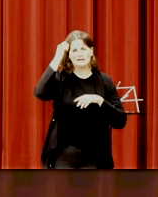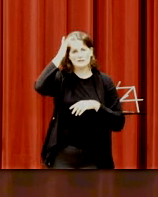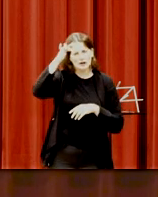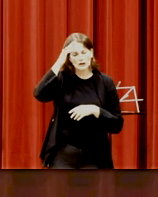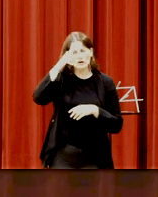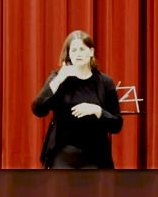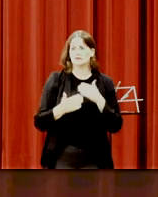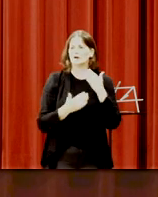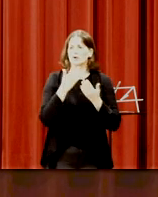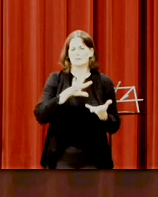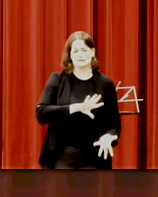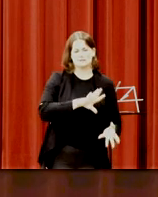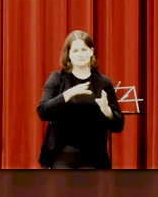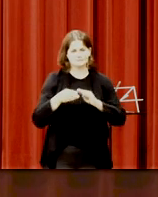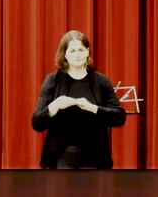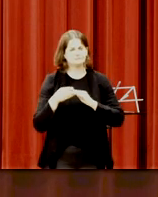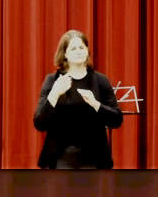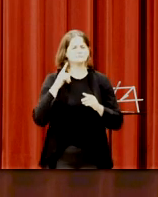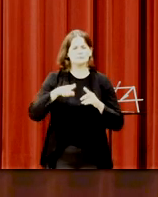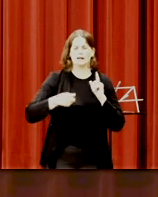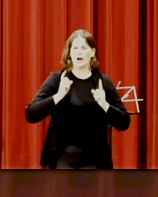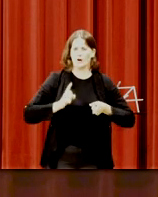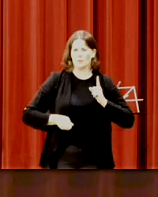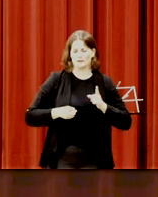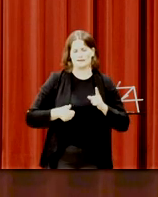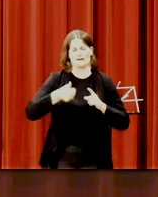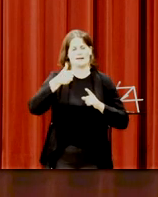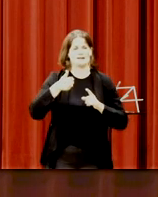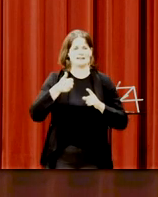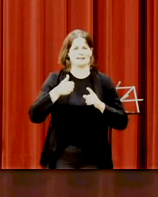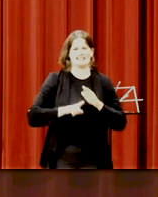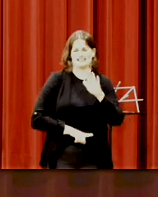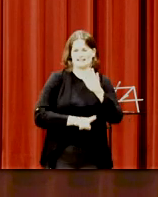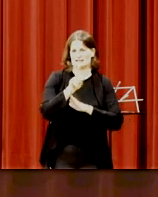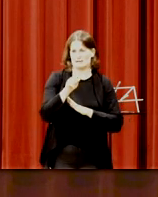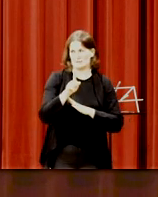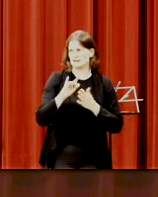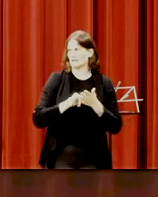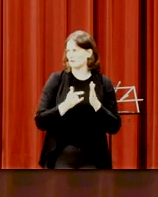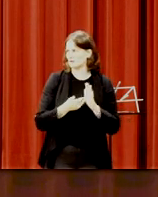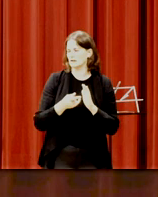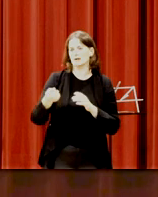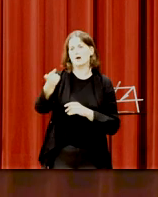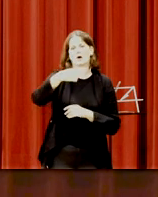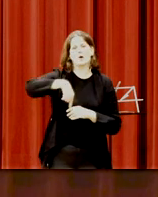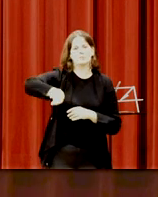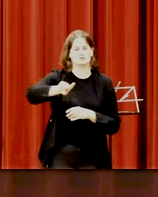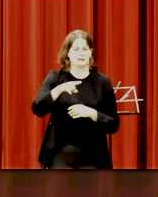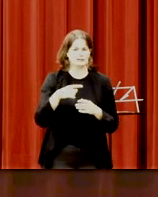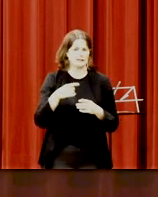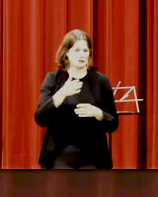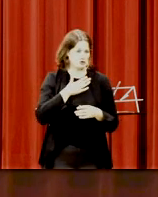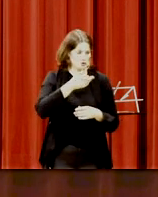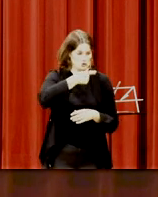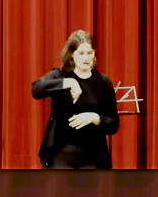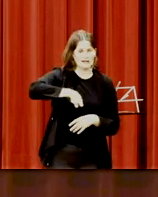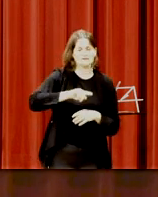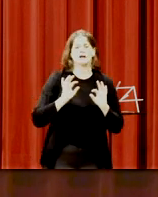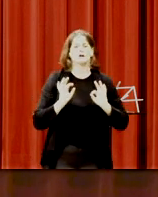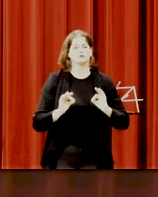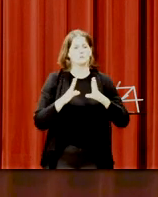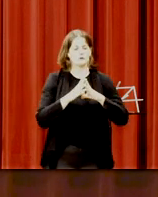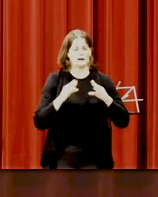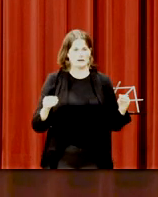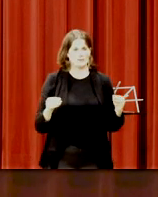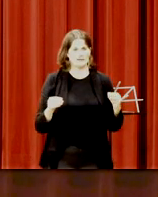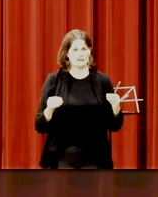no, vosaltres, nosaltres som una universitat que tenim moltíssimes disciplines. La tecnologia hem de créixer, sempre ho diem. No tenim els suficients